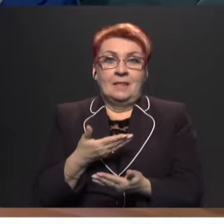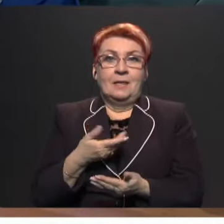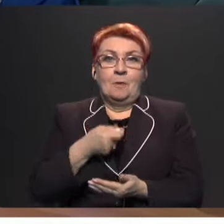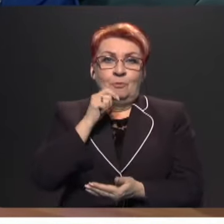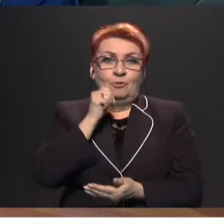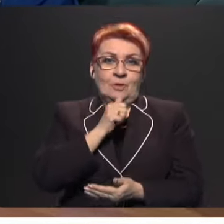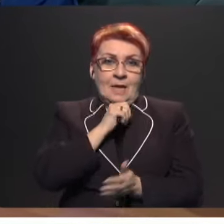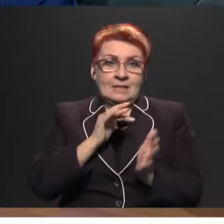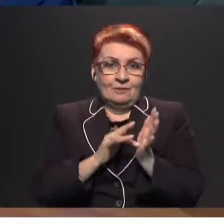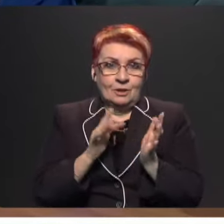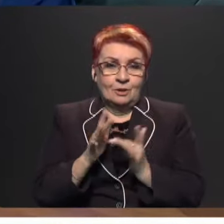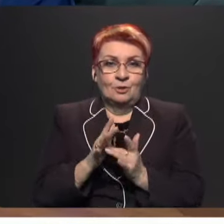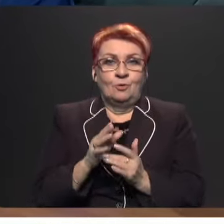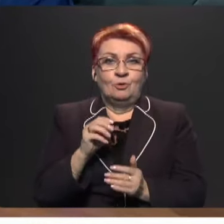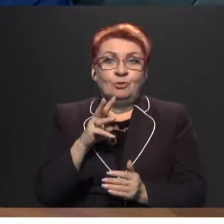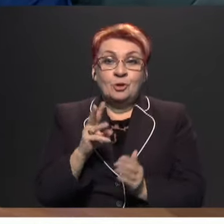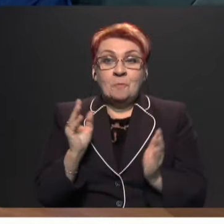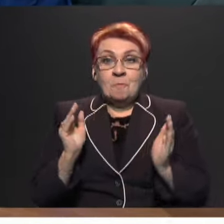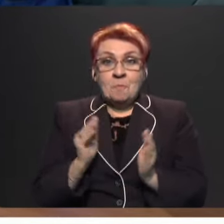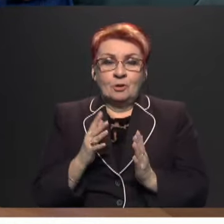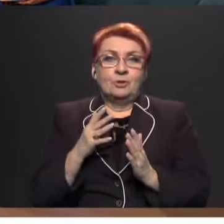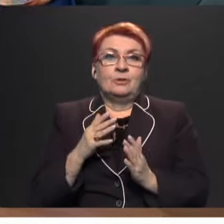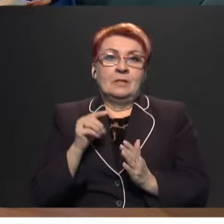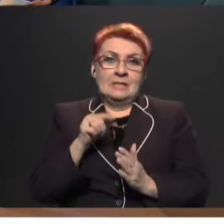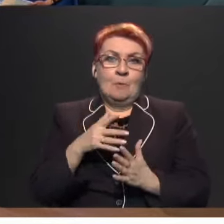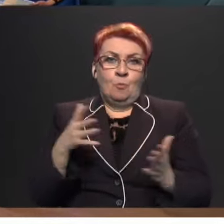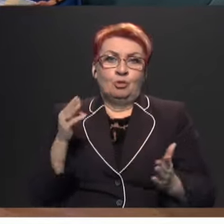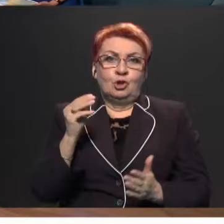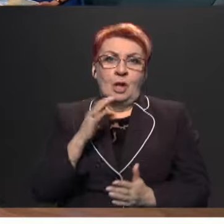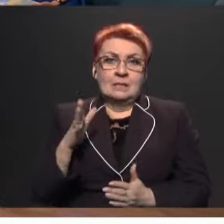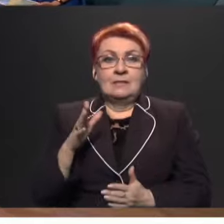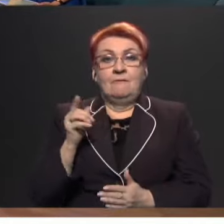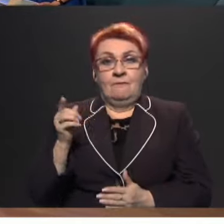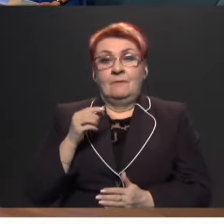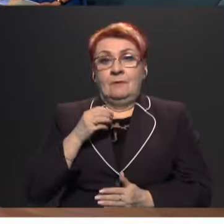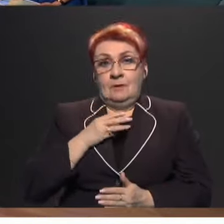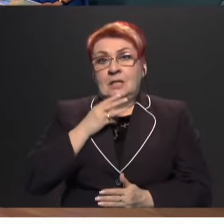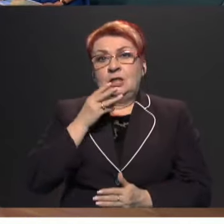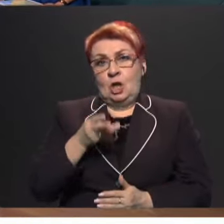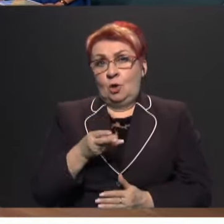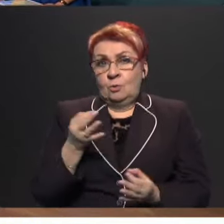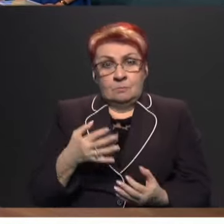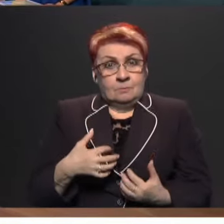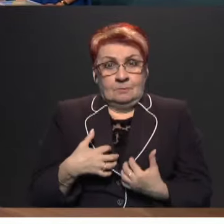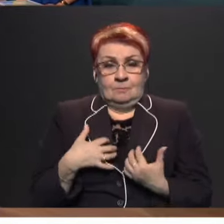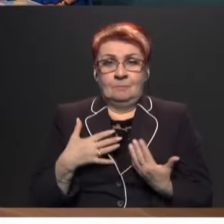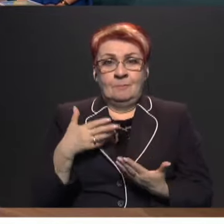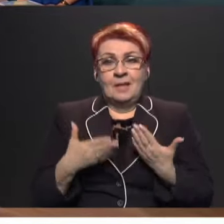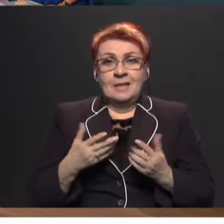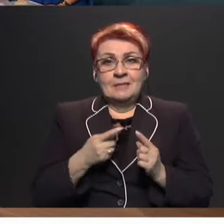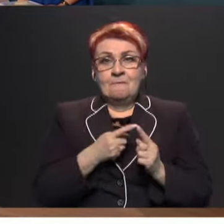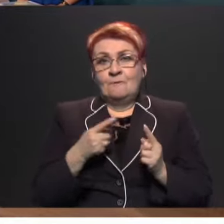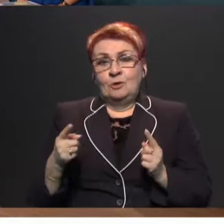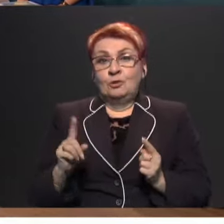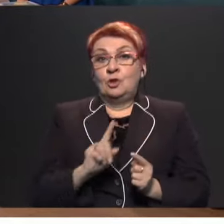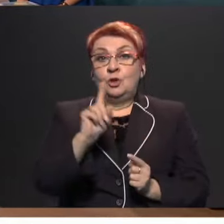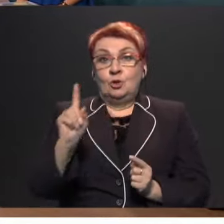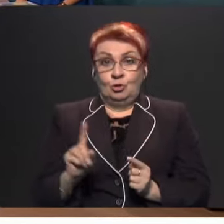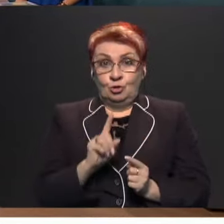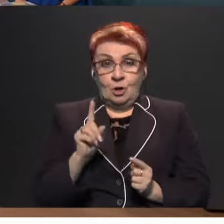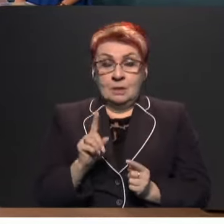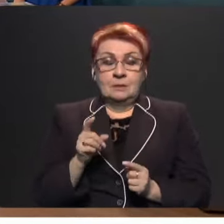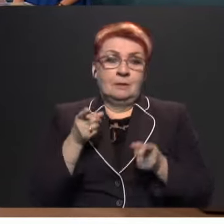бывает. Чем меньше малыш, тем больше шансов, что действительно там срыгнет. Но если это прямо вот в течение там, часа,